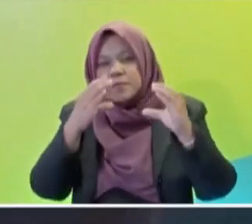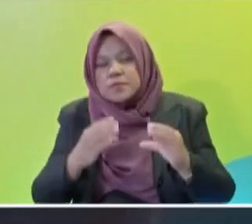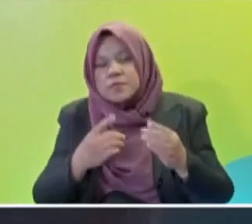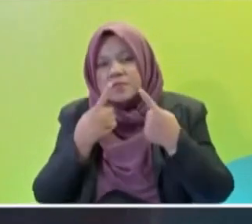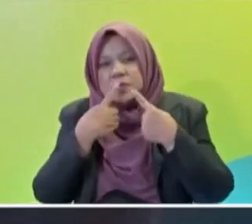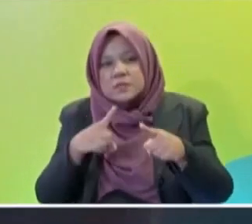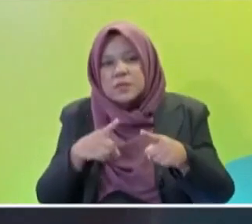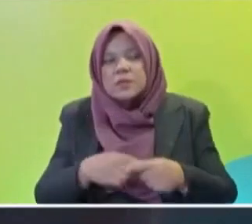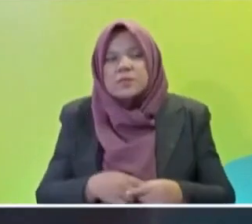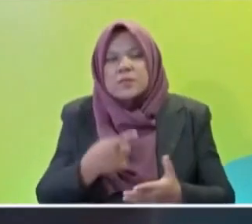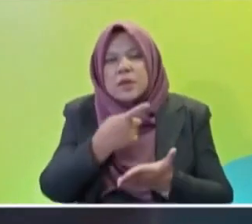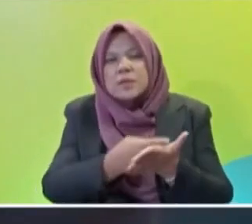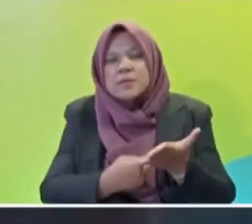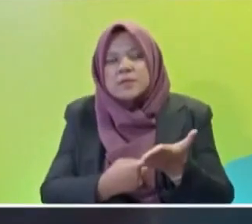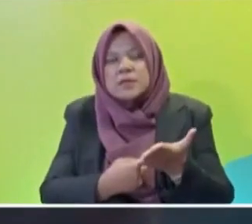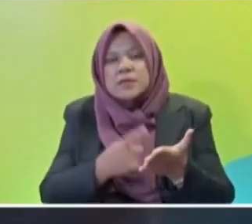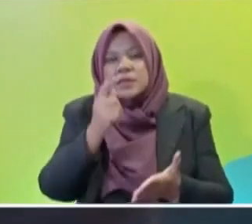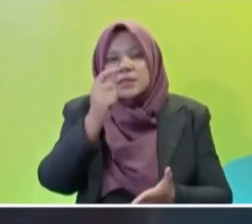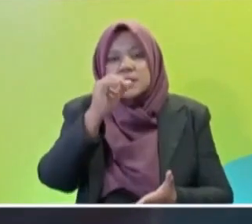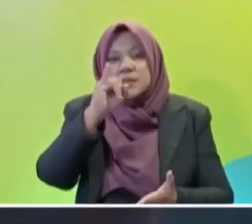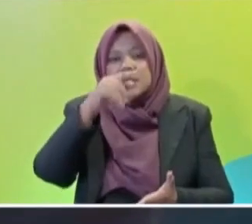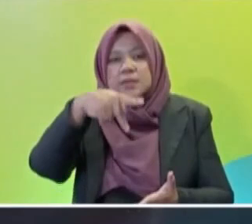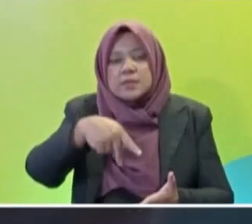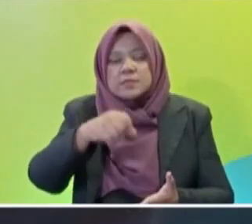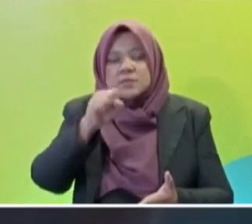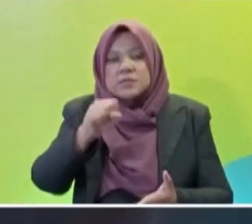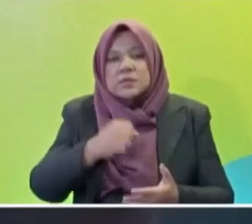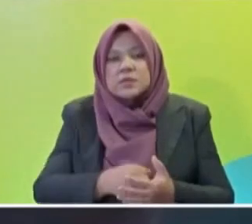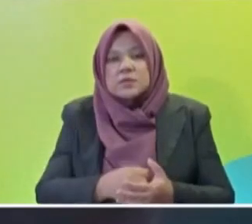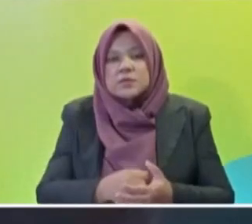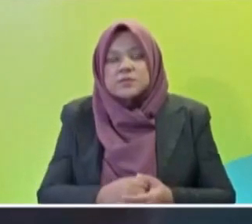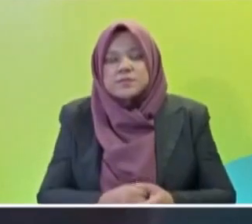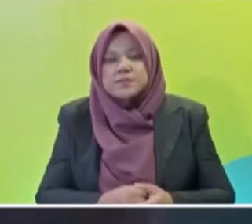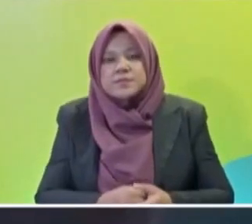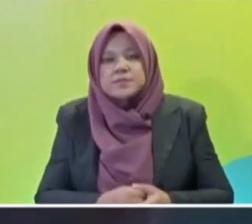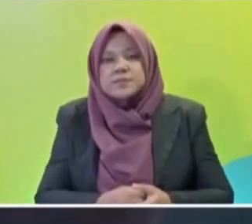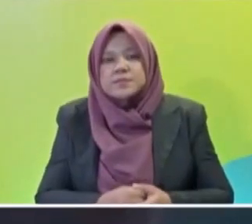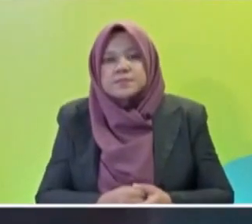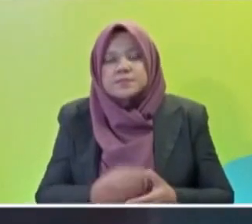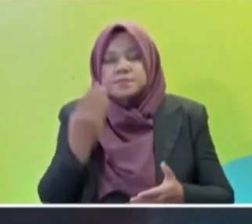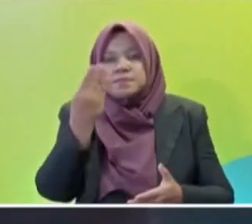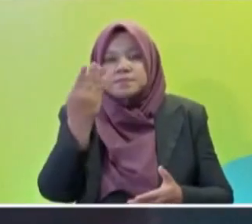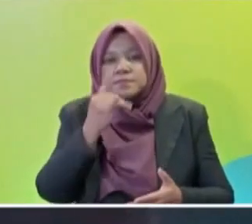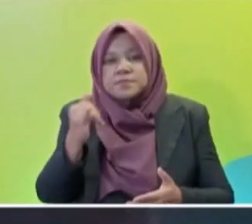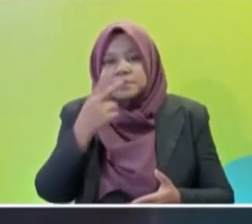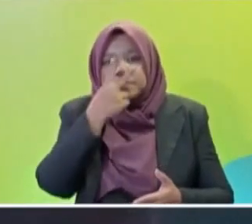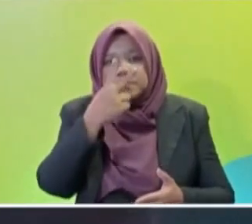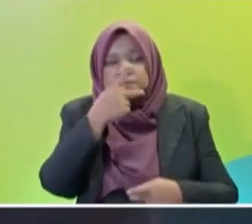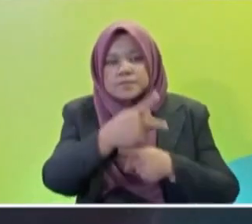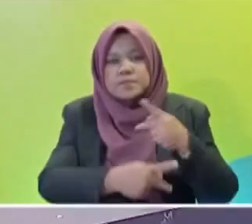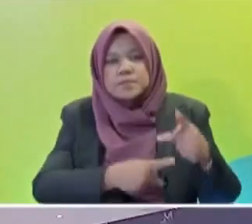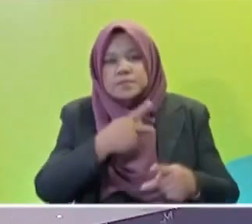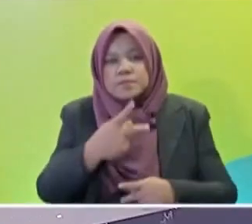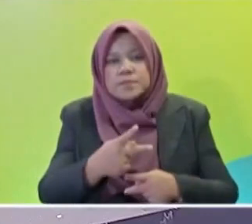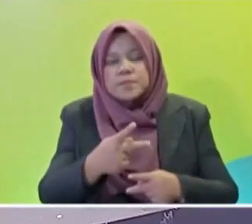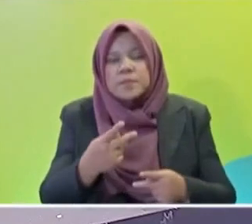Begini apakah Tips atau keyword yang mereka perlu highlight di Solo kita lihat proses